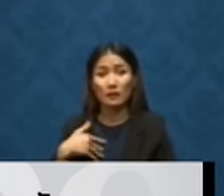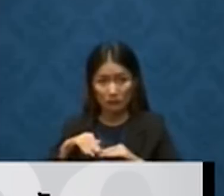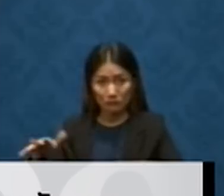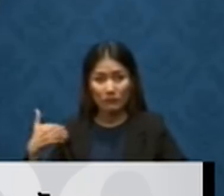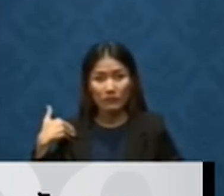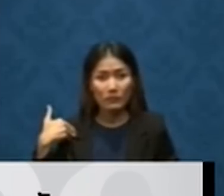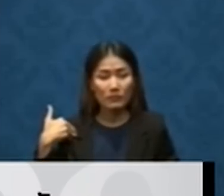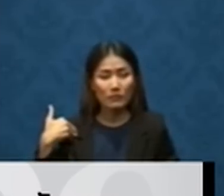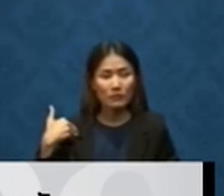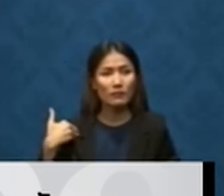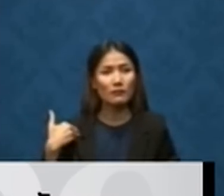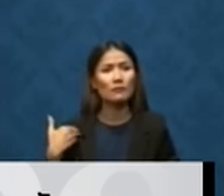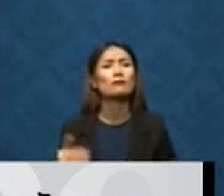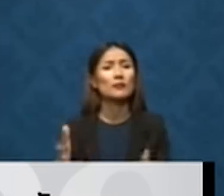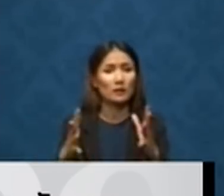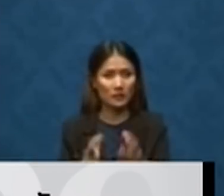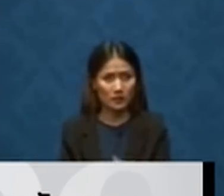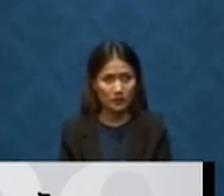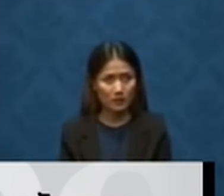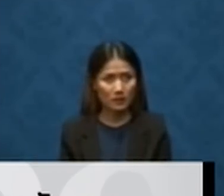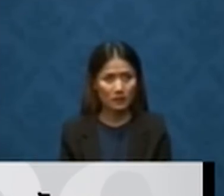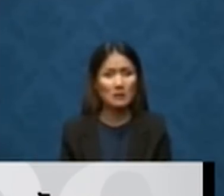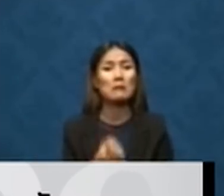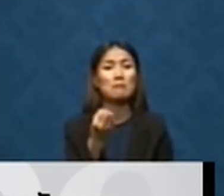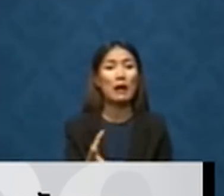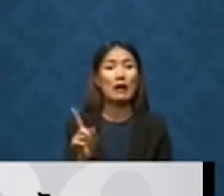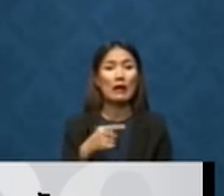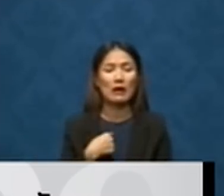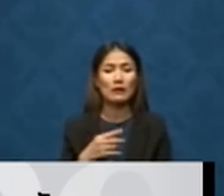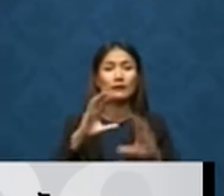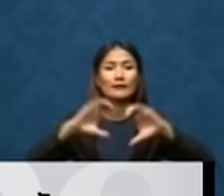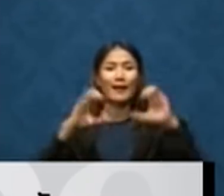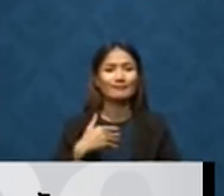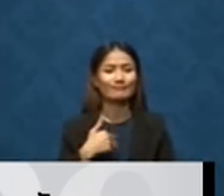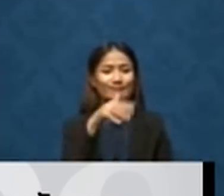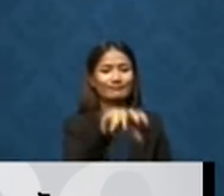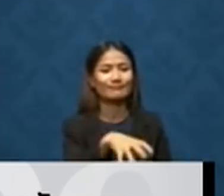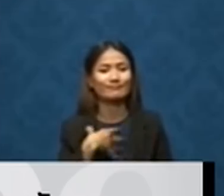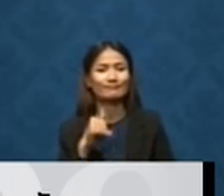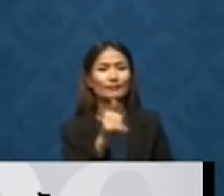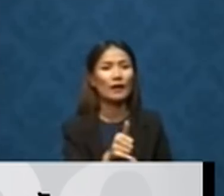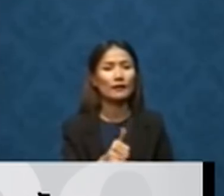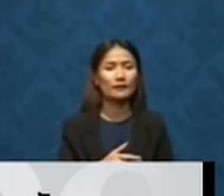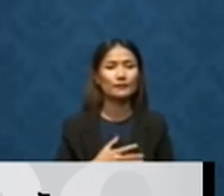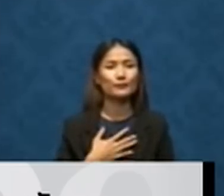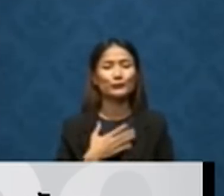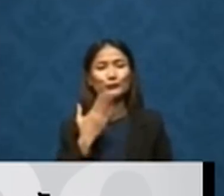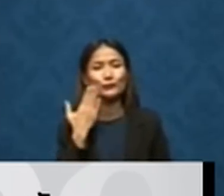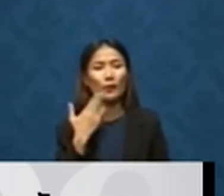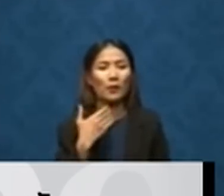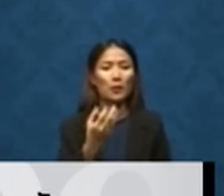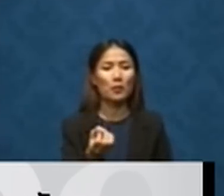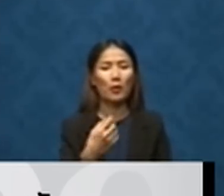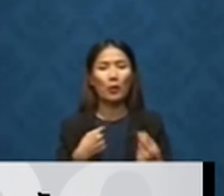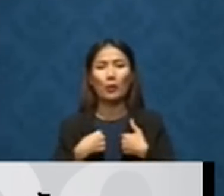ฎใดเป็นที่ตั้งและแต่งตั้งที่ปรึกษามาก่อนเวลาเลือกตั้งไม่นานจะทำอะไรได้จริงอยู่ที่รัฐบาลในอดีต